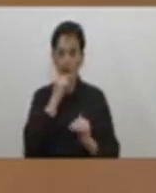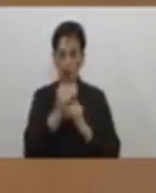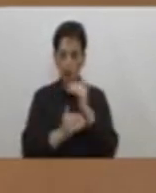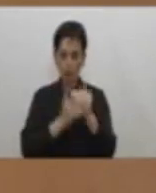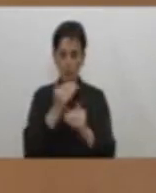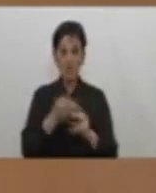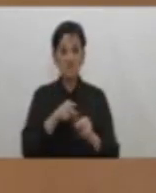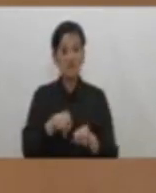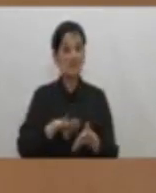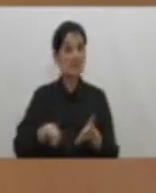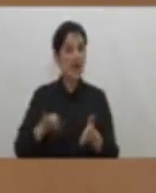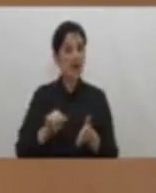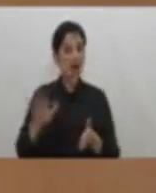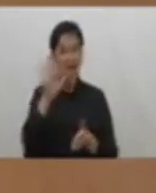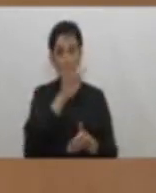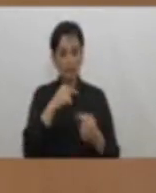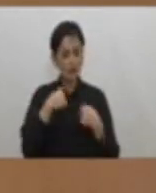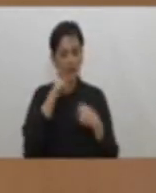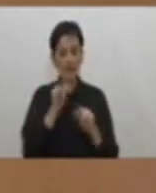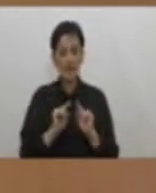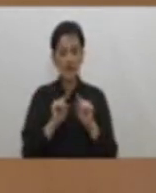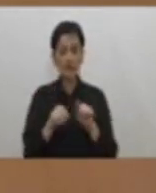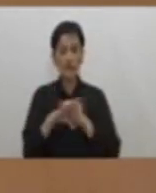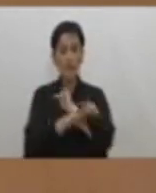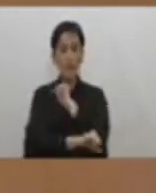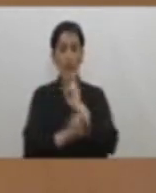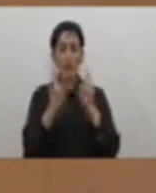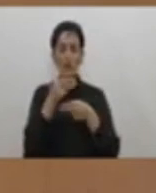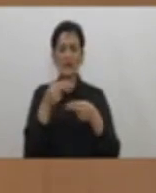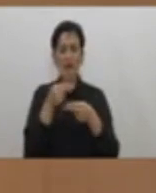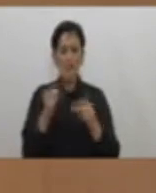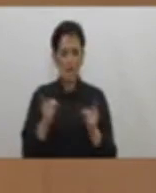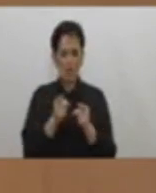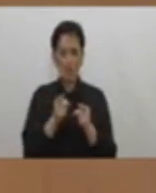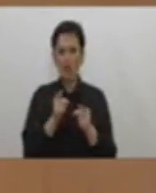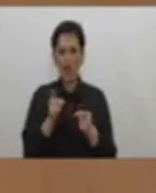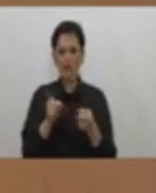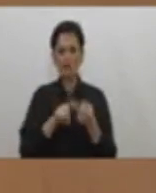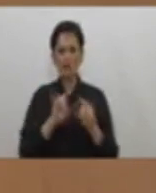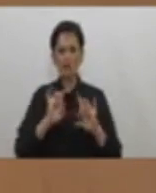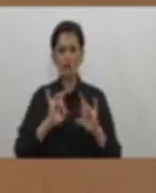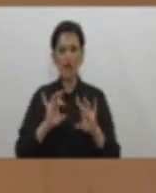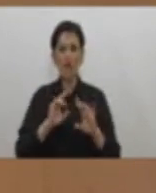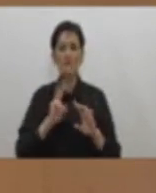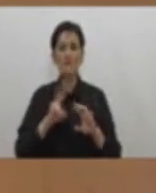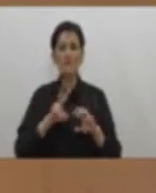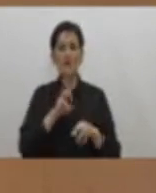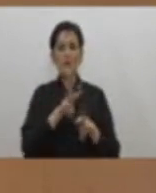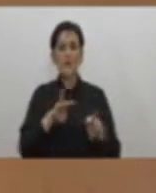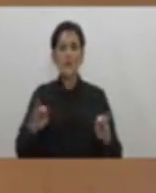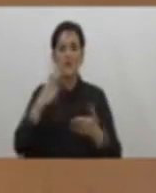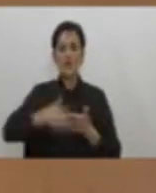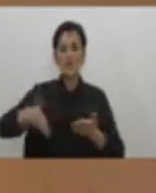გარეშეც ევროპაში ჩვენ ვერ შევალთ და ბოლო თემა მოკლედ შევეხები ეს არის დეოლიგარქიზაცია ამ